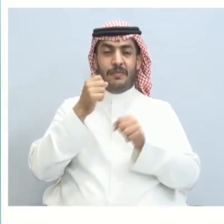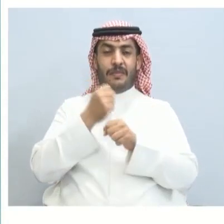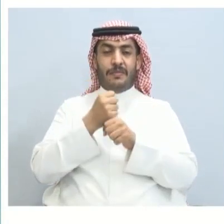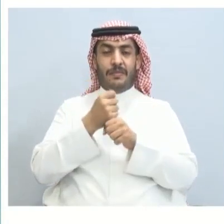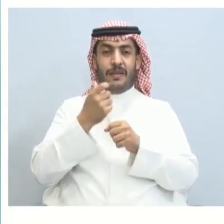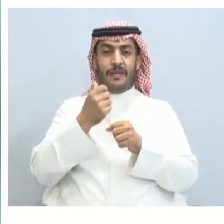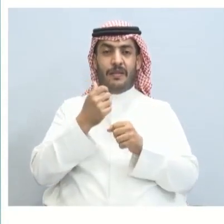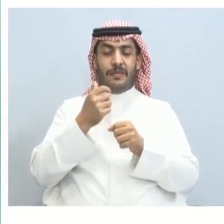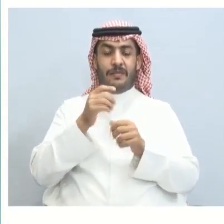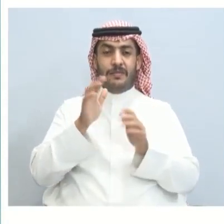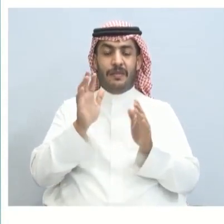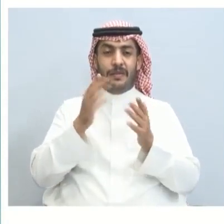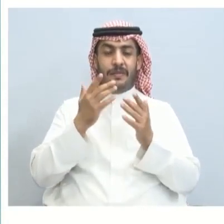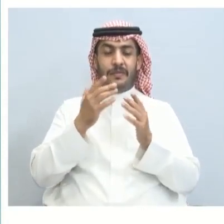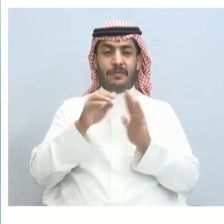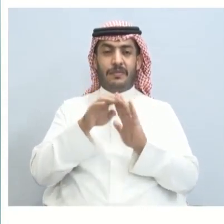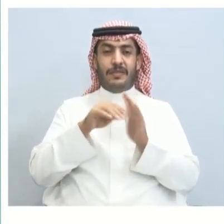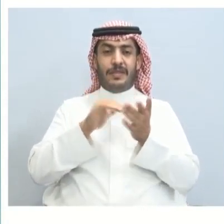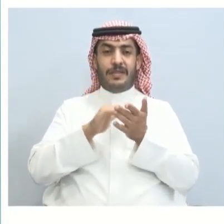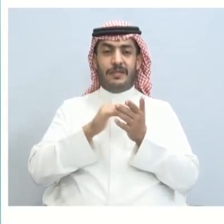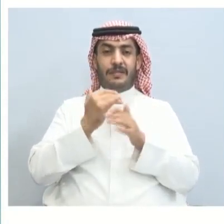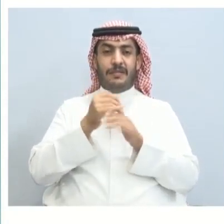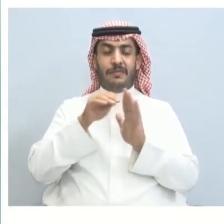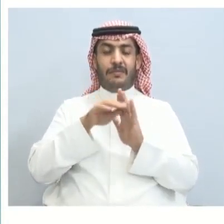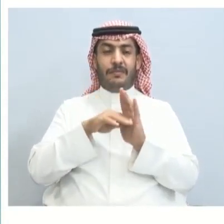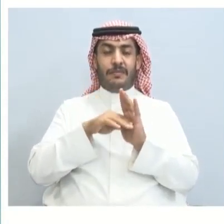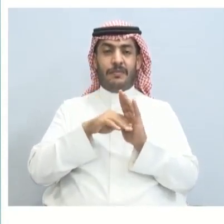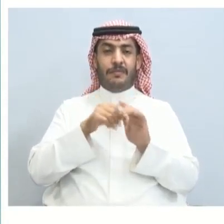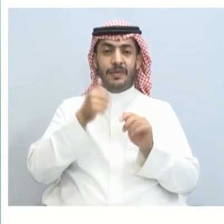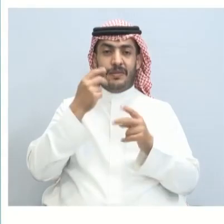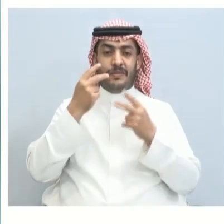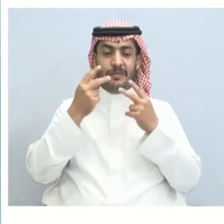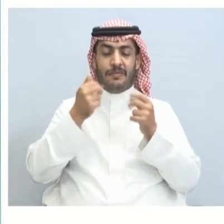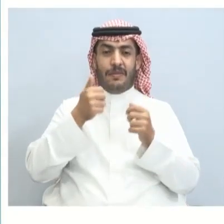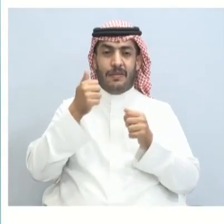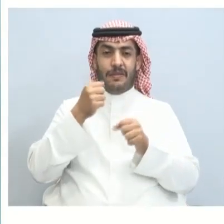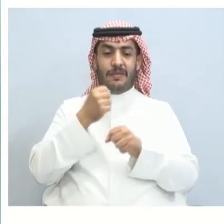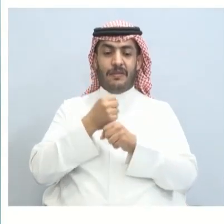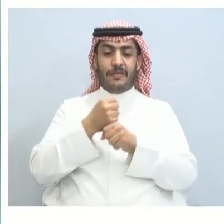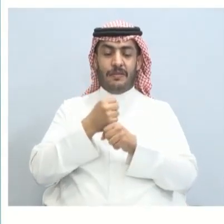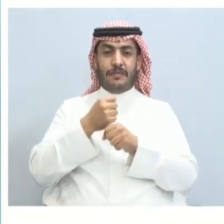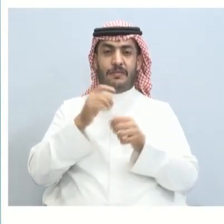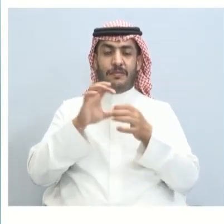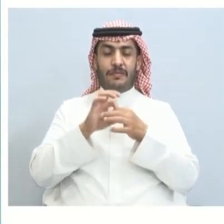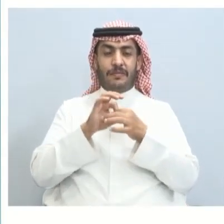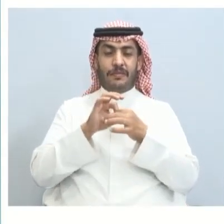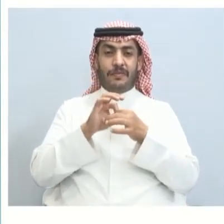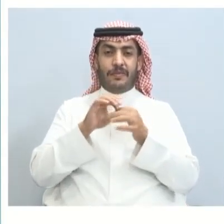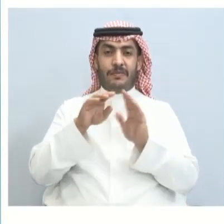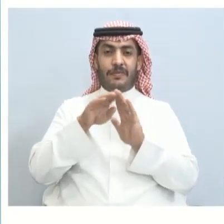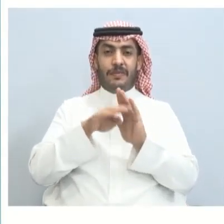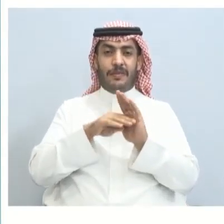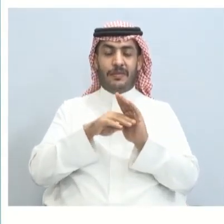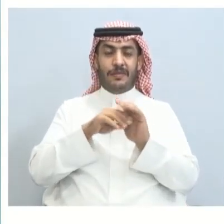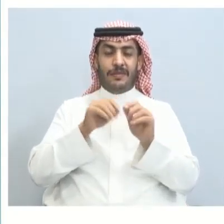في عمل اذا يذكره كسكرتير بهذه المهام ويتابع عمليه تنفيذ هذه المهام ويتواصل مع رئيسه